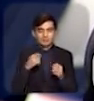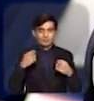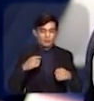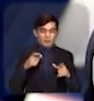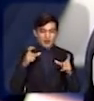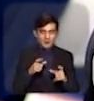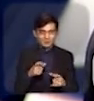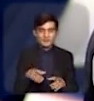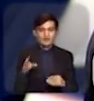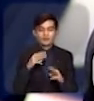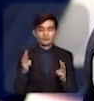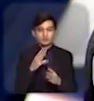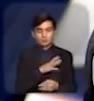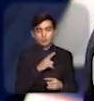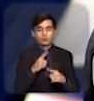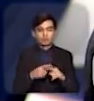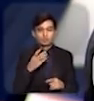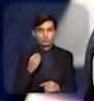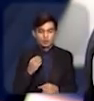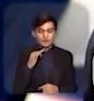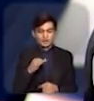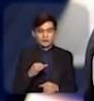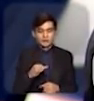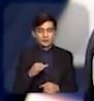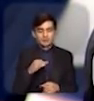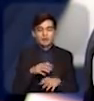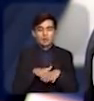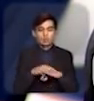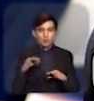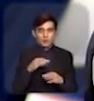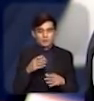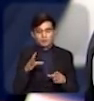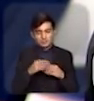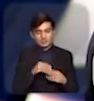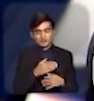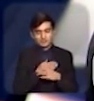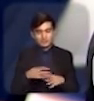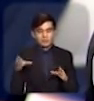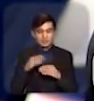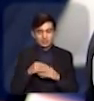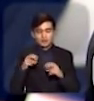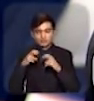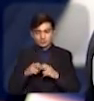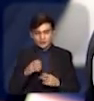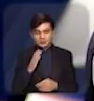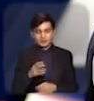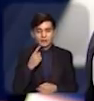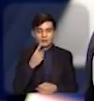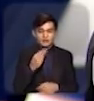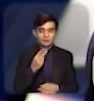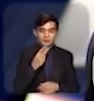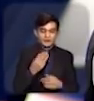дүкендерін тағы да қосымша сол жергілікті халықтың көмегімен тексеріп жатырмыз. Осы бір-екі күнде